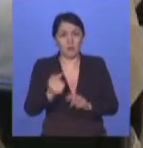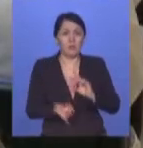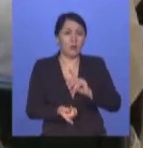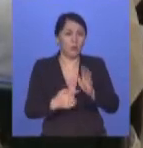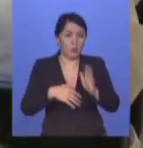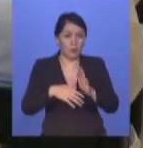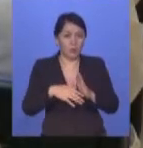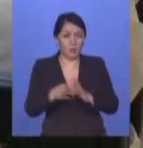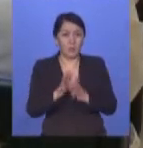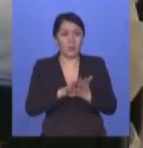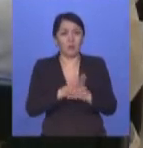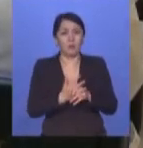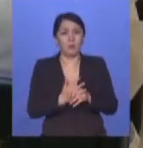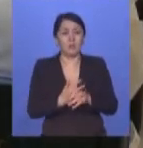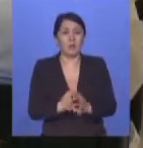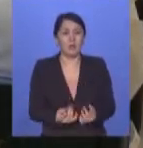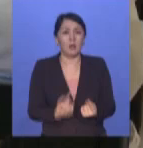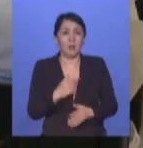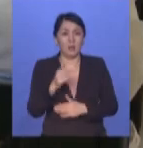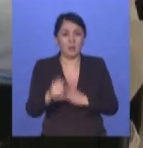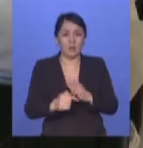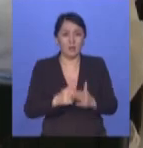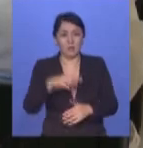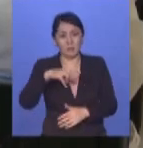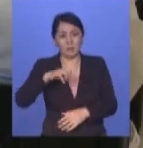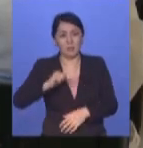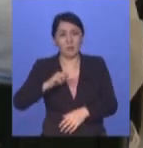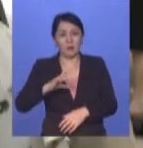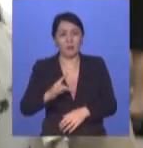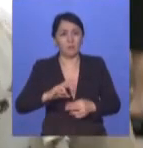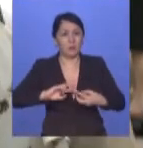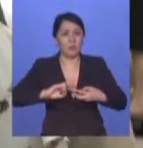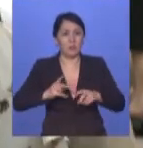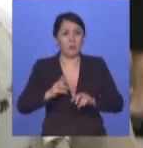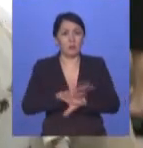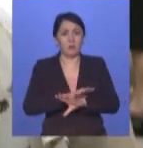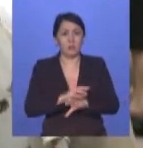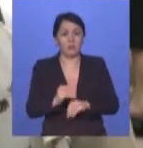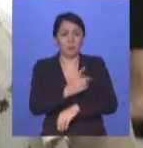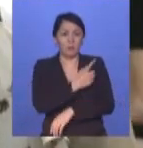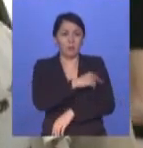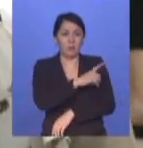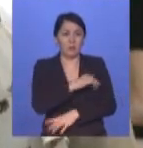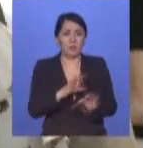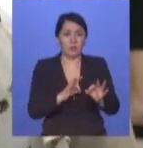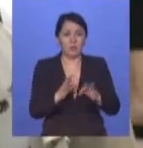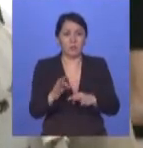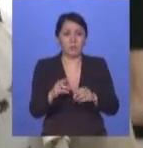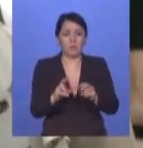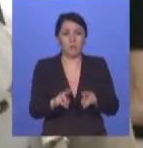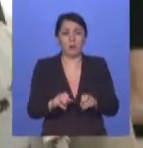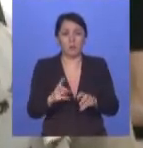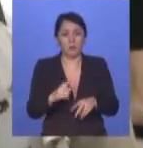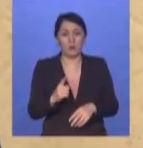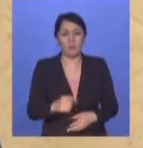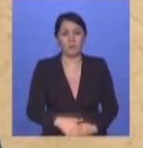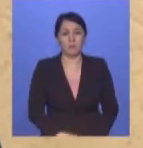едәуір жақсарған. Ауылдарда болмаса ірі қалаларда кадр тапшылығы мәселесі жоқ дейді медицина саласының